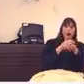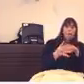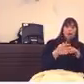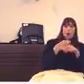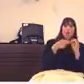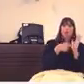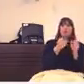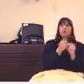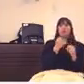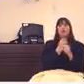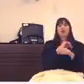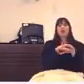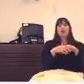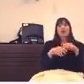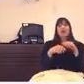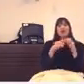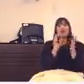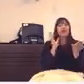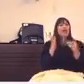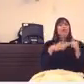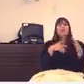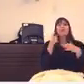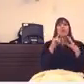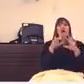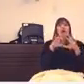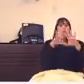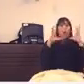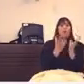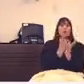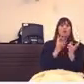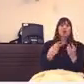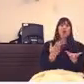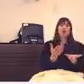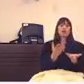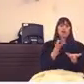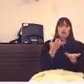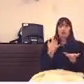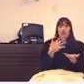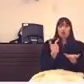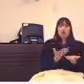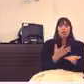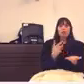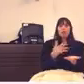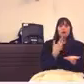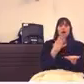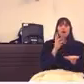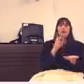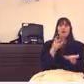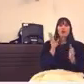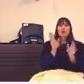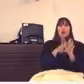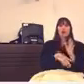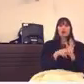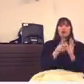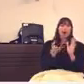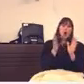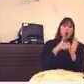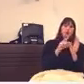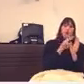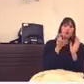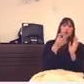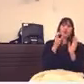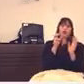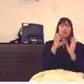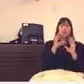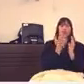חבר'ה, אין מבנה אחד קומפלט שאפשר לתת לכם יותר. אם היה, היינו נותנים בשמחה. אבל יש לי עוד חוסר של 200-300 כיתות שאני